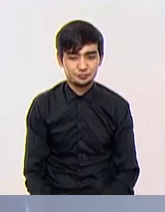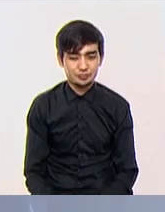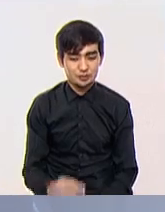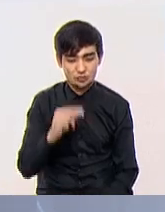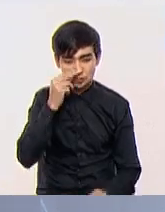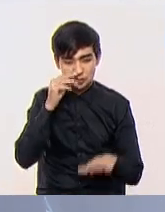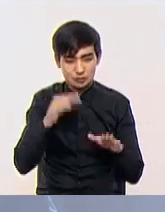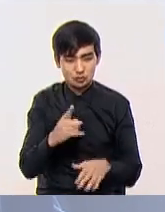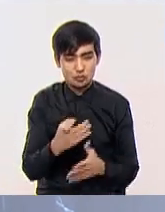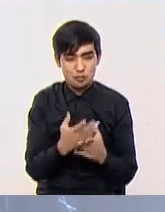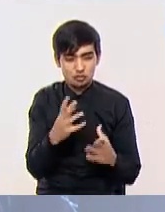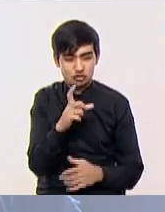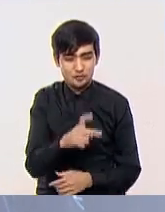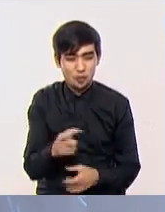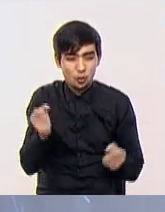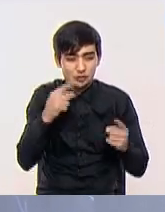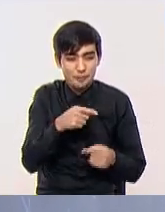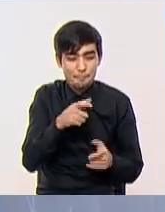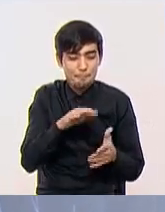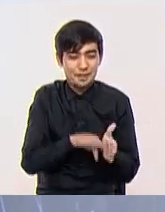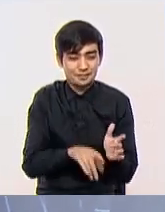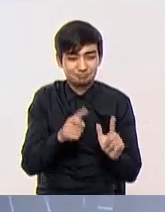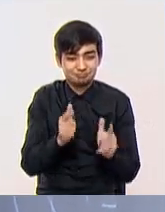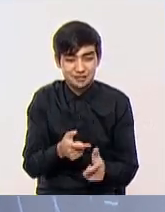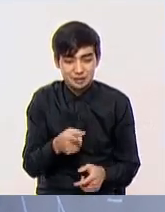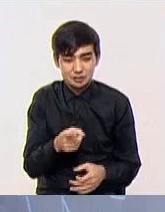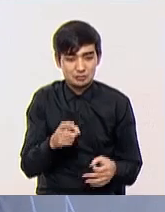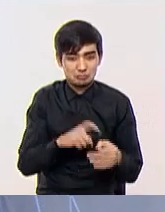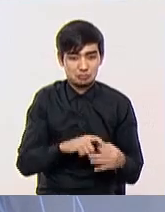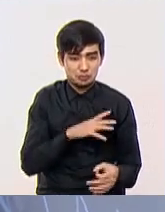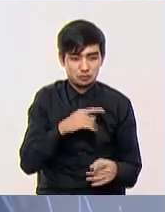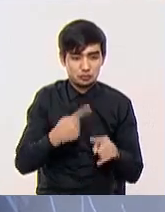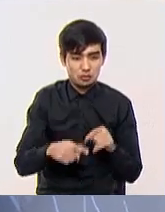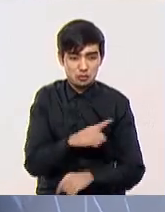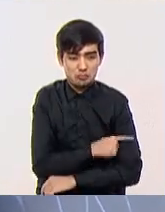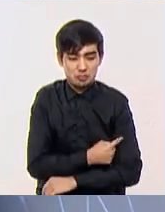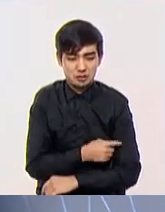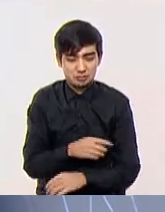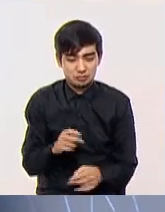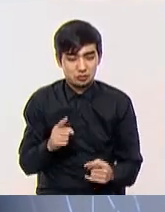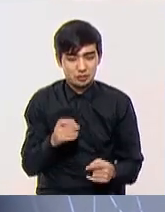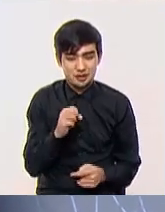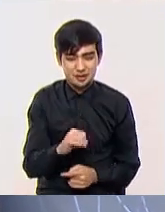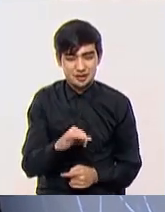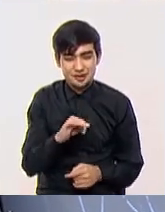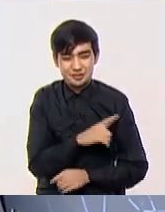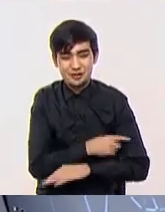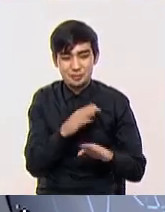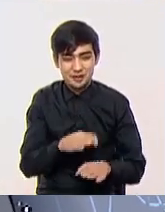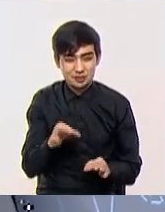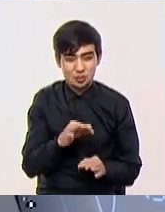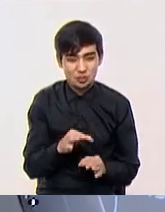А в Шымкенте сотни человек узнали, что без их согласия их прикрепили в совершенно другую поликлинику. При этом медицинское